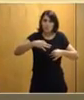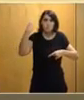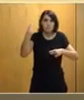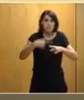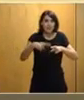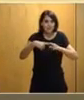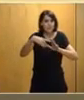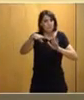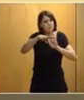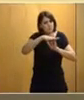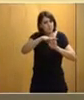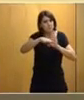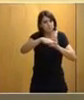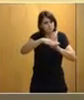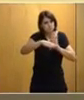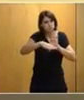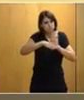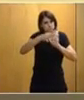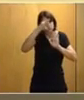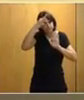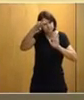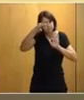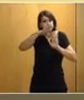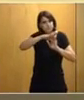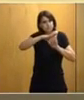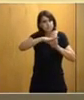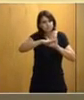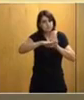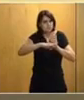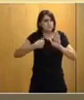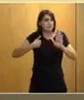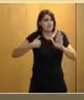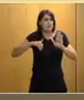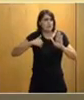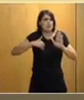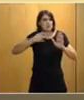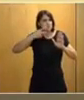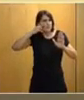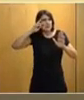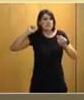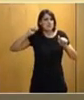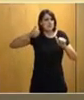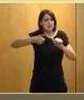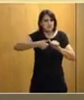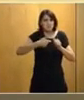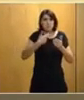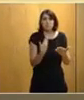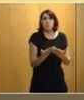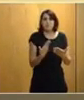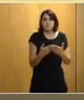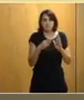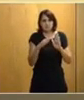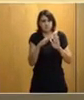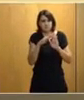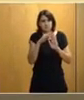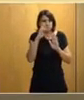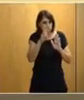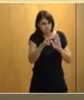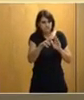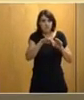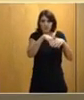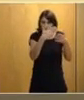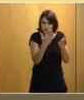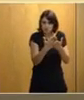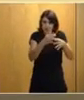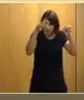hi ha una sèrie de mesures avalades per l'experiència i l'evidència que els converteixen les escoles en espais